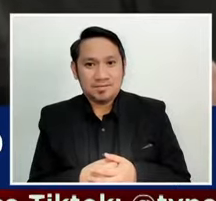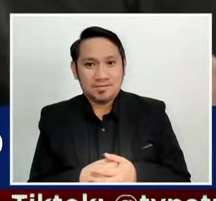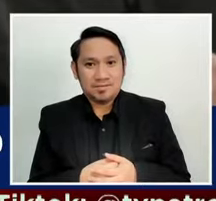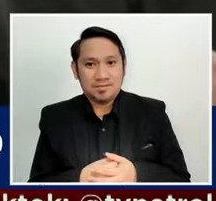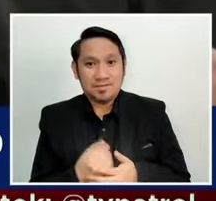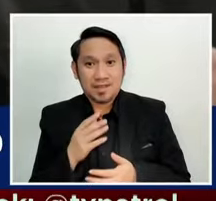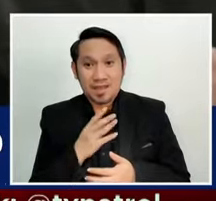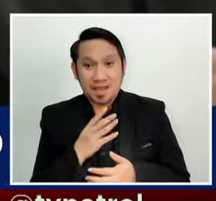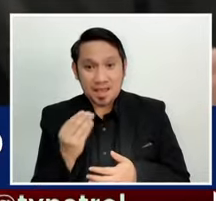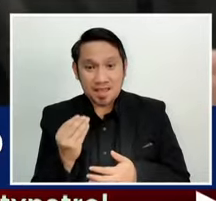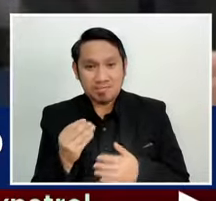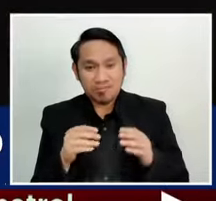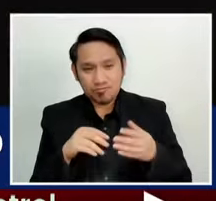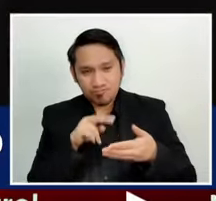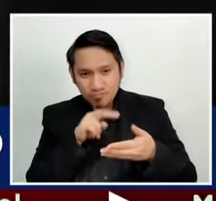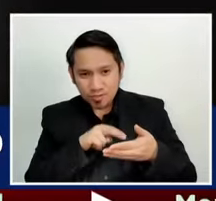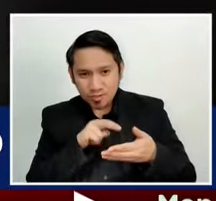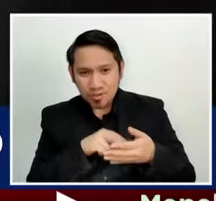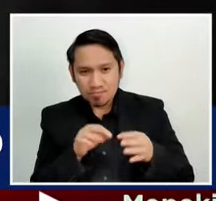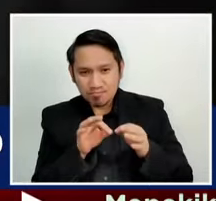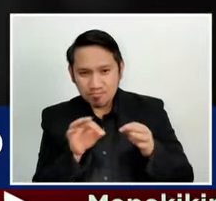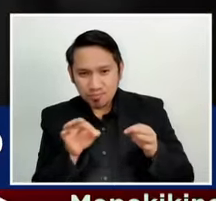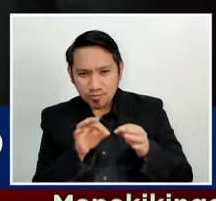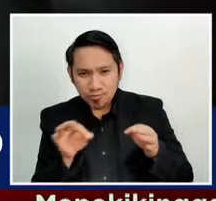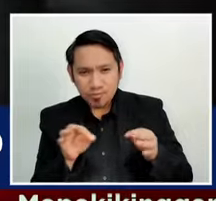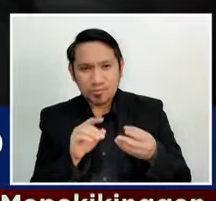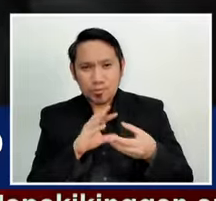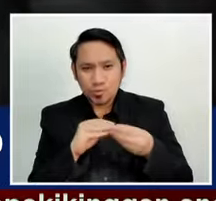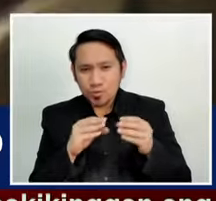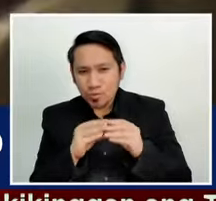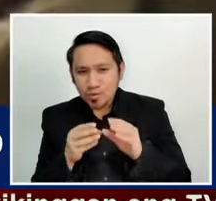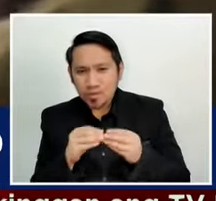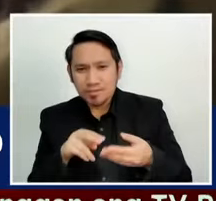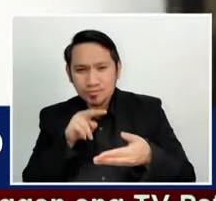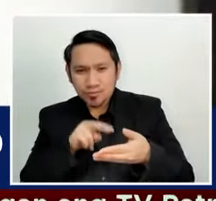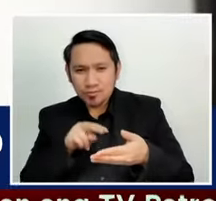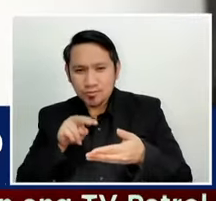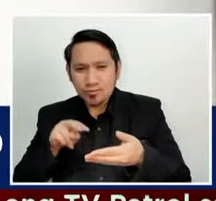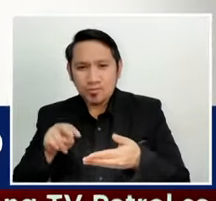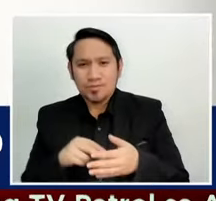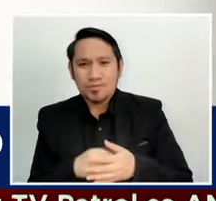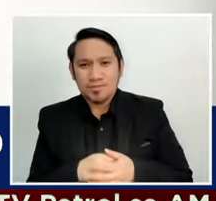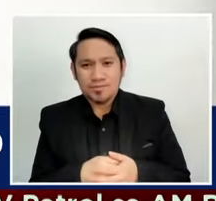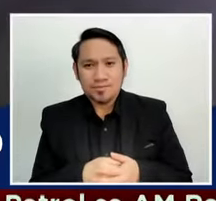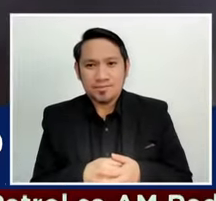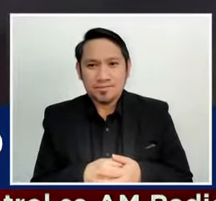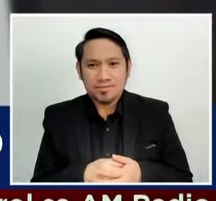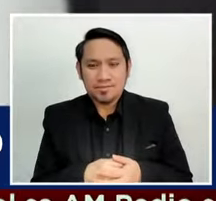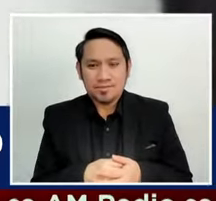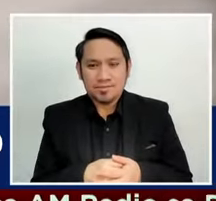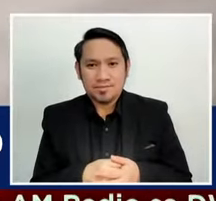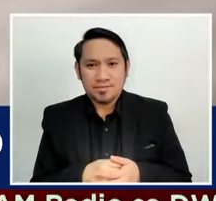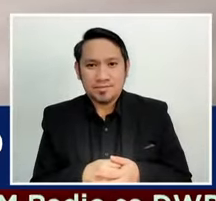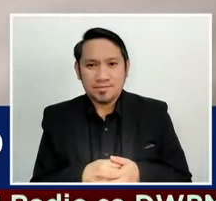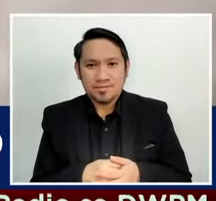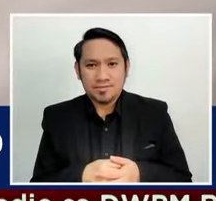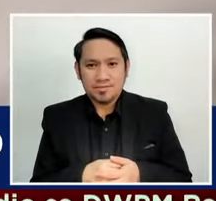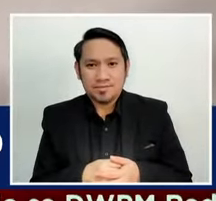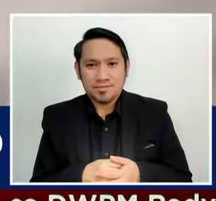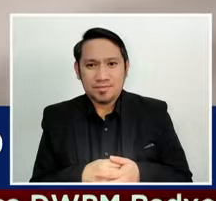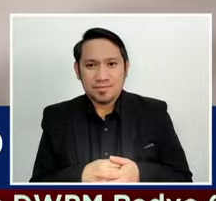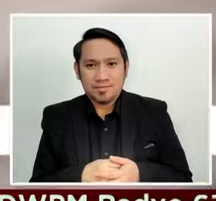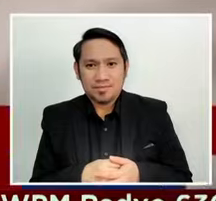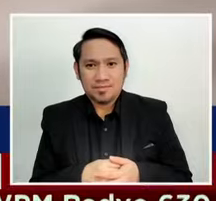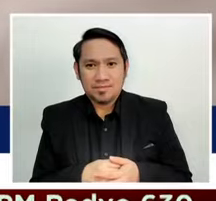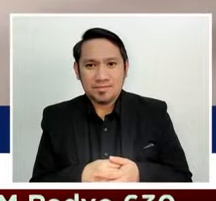Pasilip din ang script reading sa pagpapatuloy ng storya ni na Cyril bilang Roxy at Elijah Canlas bilang si Archie. I'm here